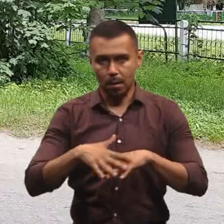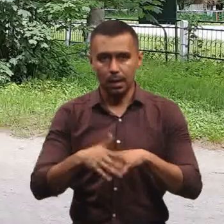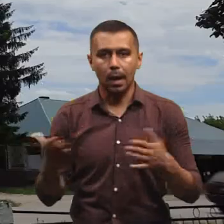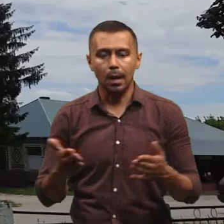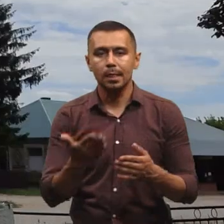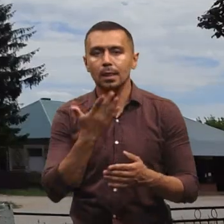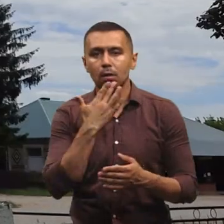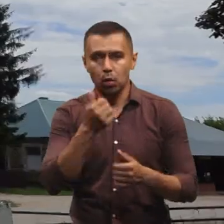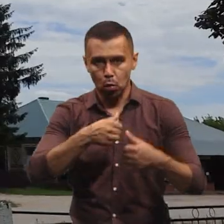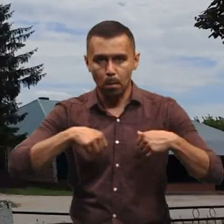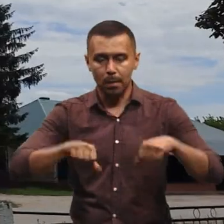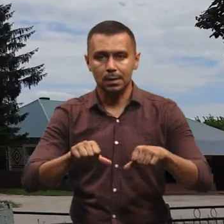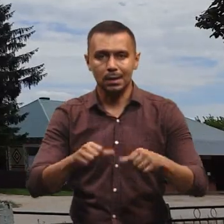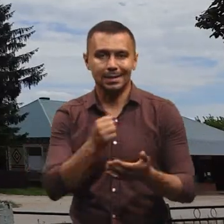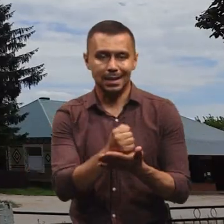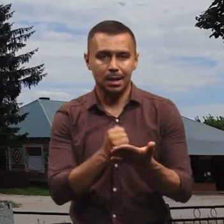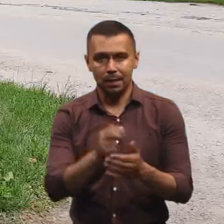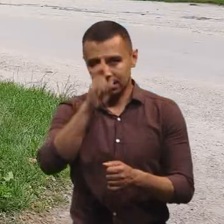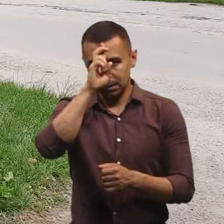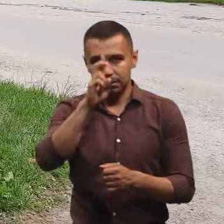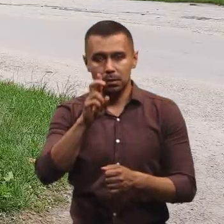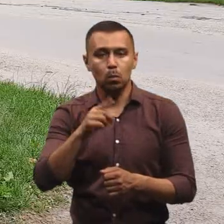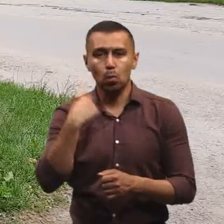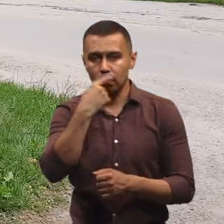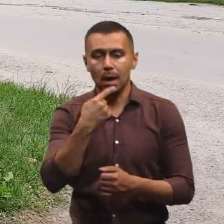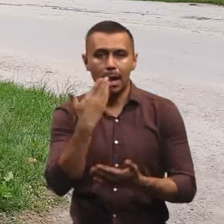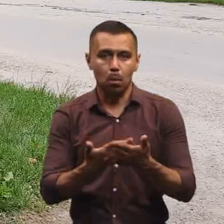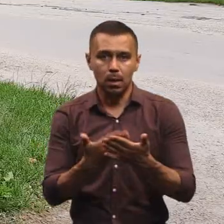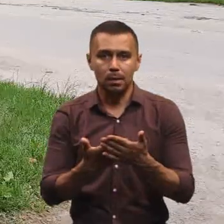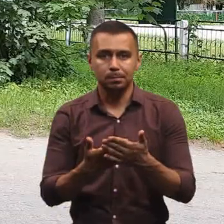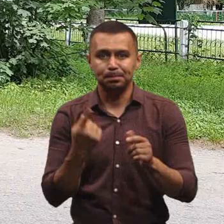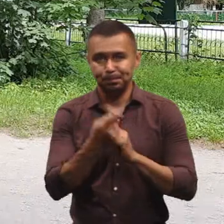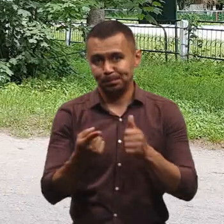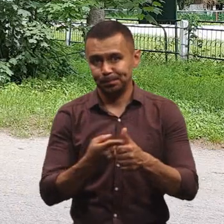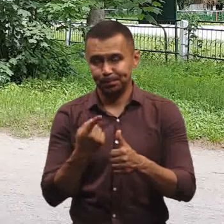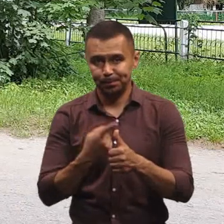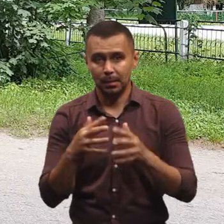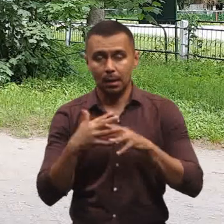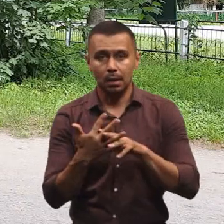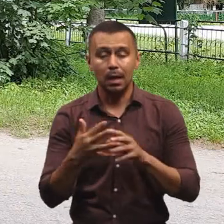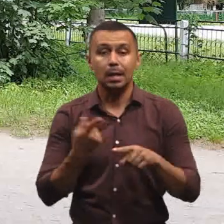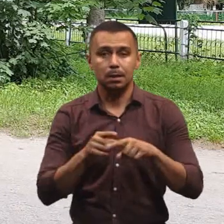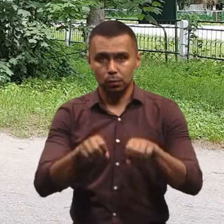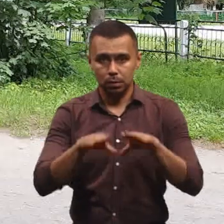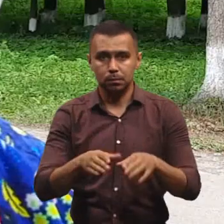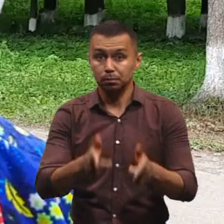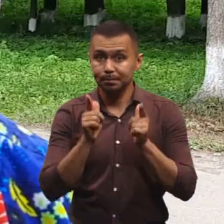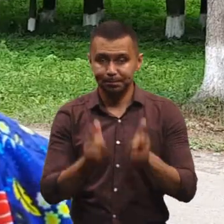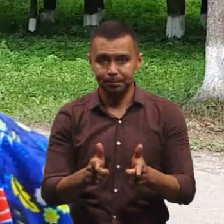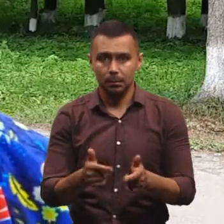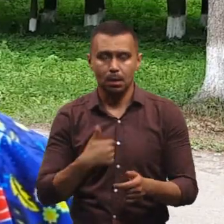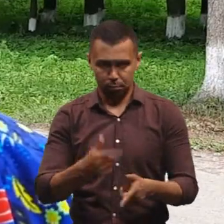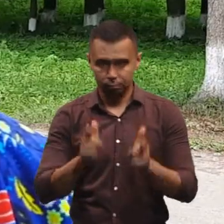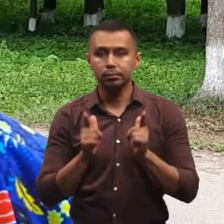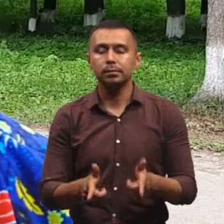яке Національна комісія зі стандартів державної мови рекомендувала перейменувати жінка говорить із цим рішенням згодна